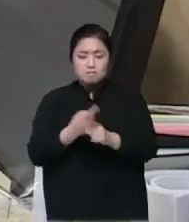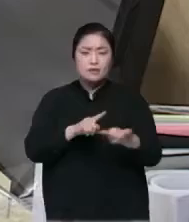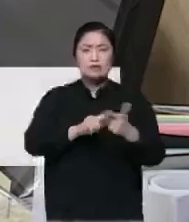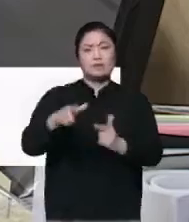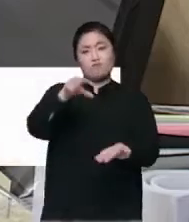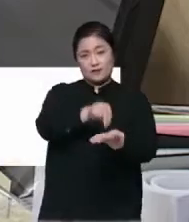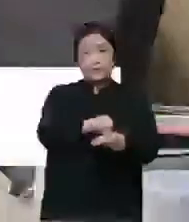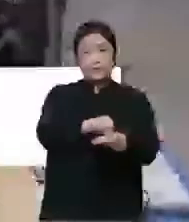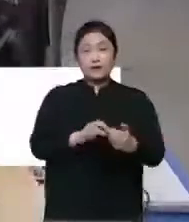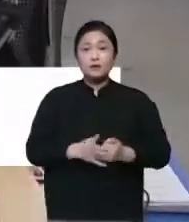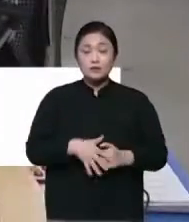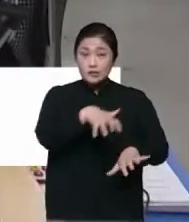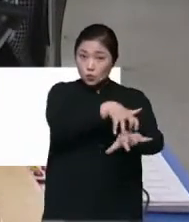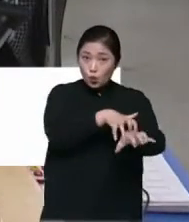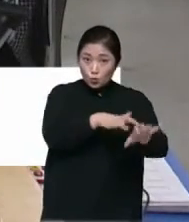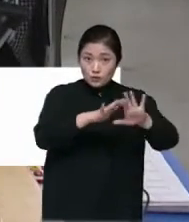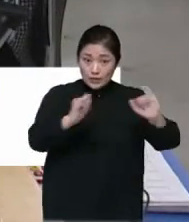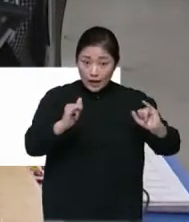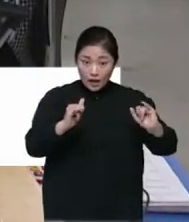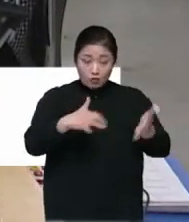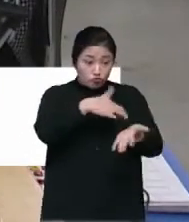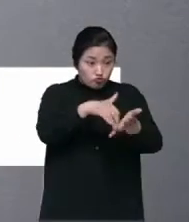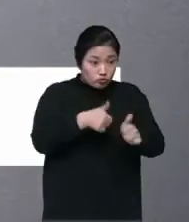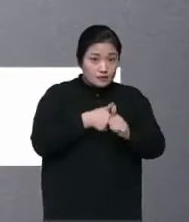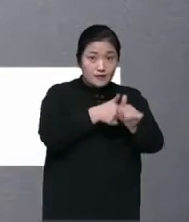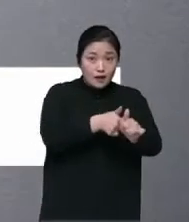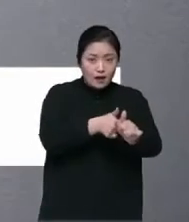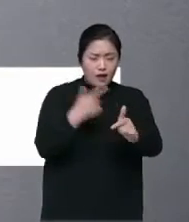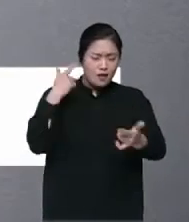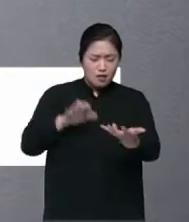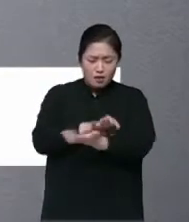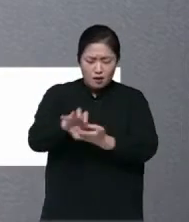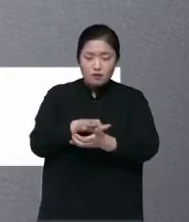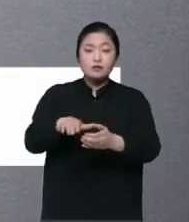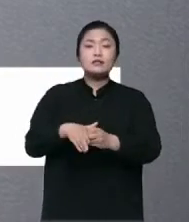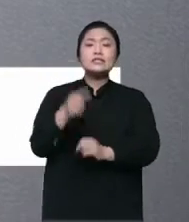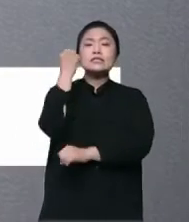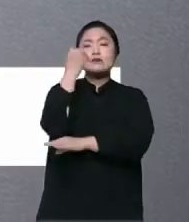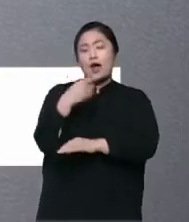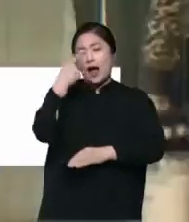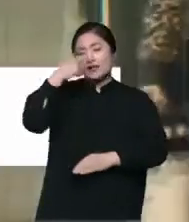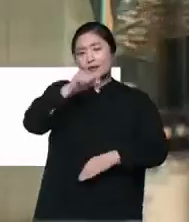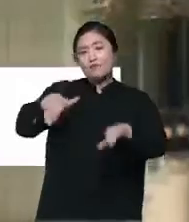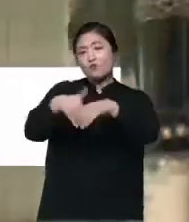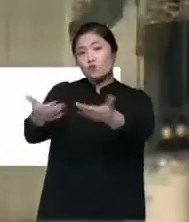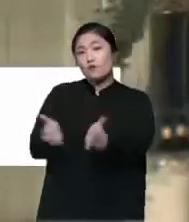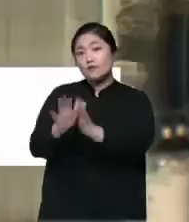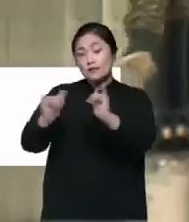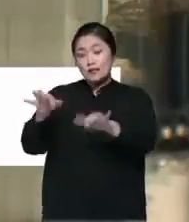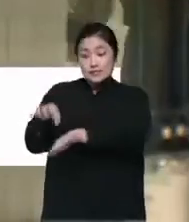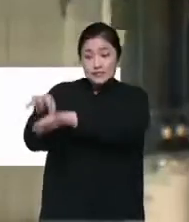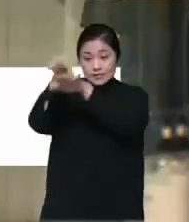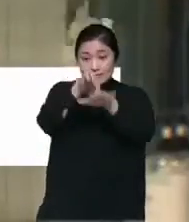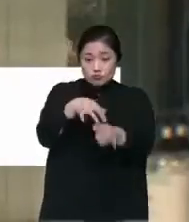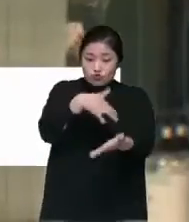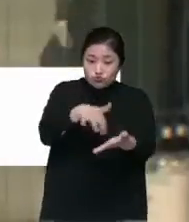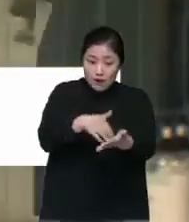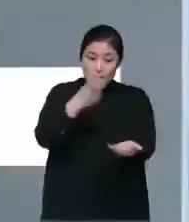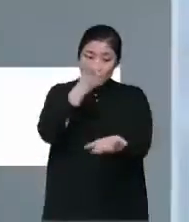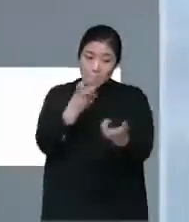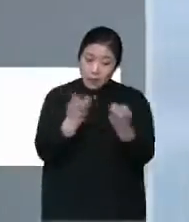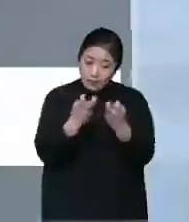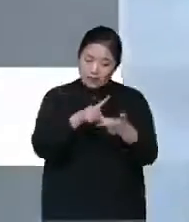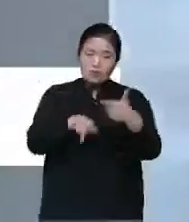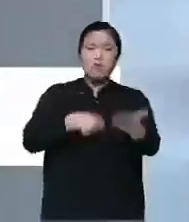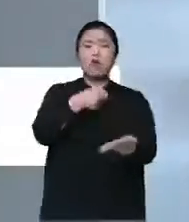겁니다. 조직과 인력 규모에 따라 논란의 핵심인 기존 아시아 문화원 인력의 승계 규모와 방식